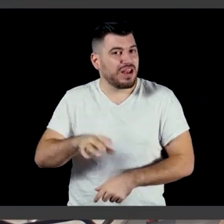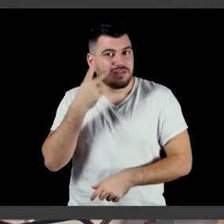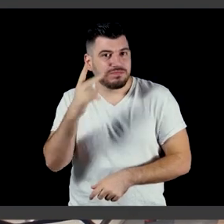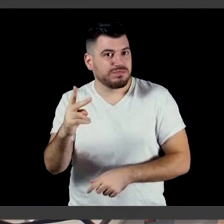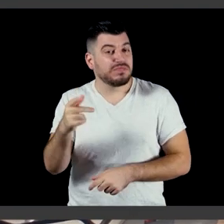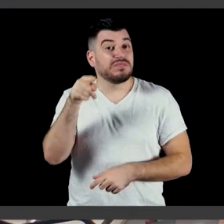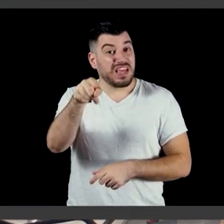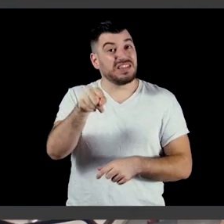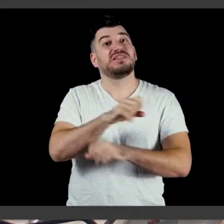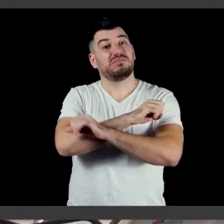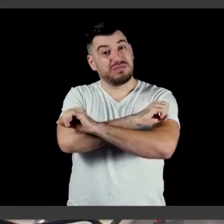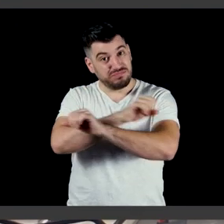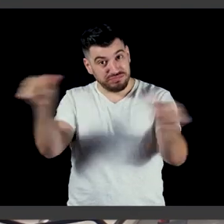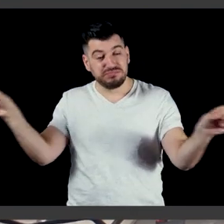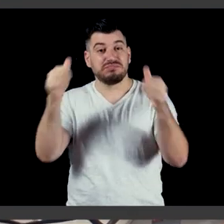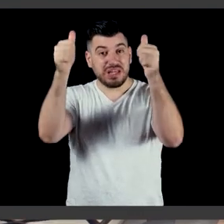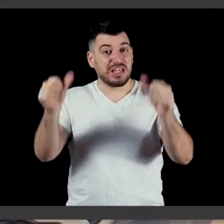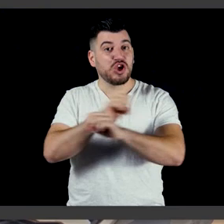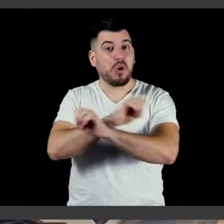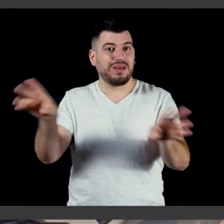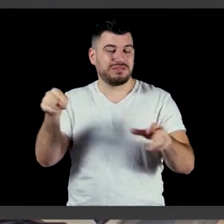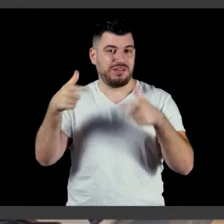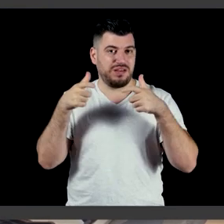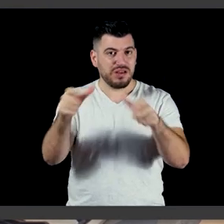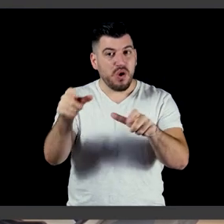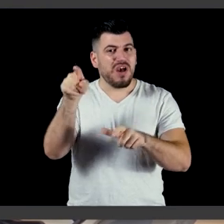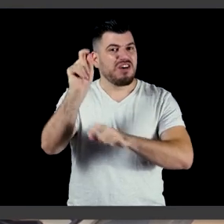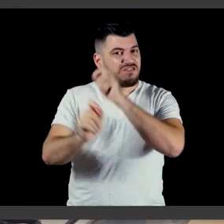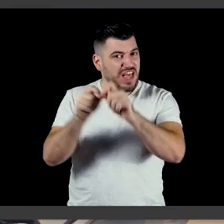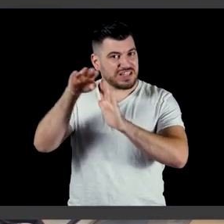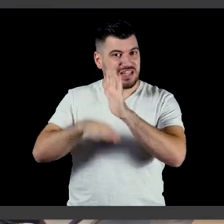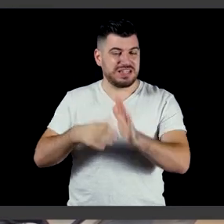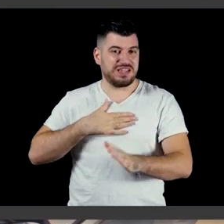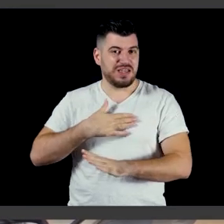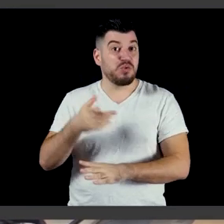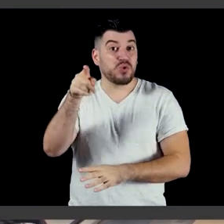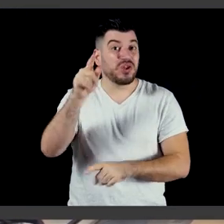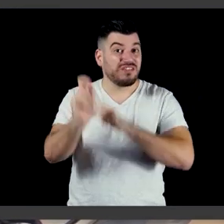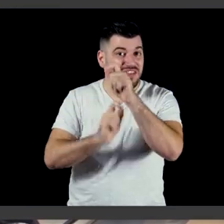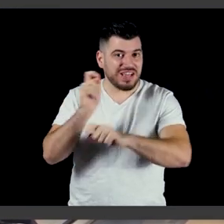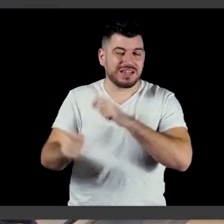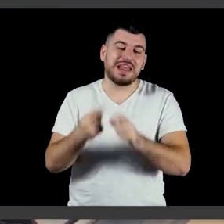δοκιμάσω. Μοιραστείτε το βίντεο. Φτιάξτε τη συνταγή. Και ό,τι φτιάξετε θα πείτε: